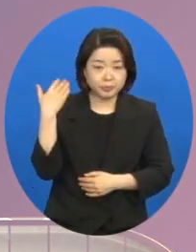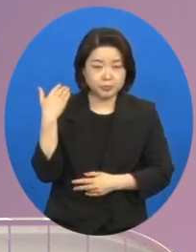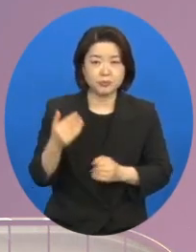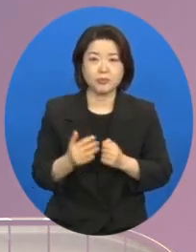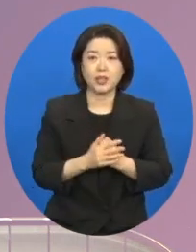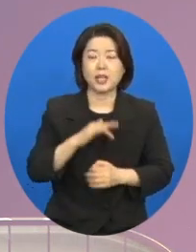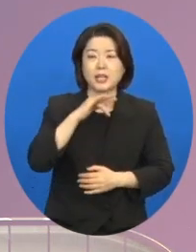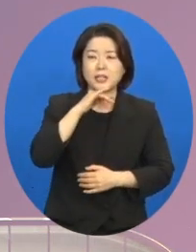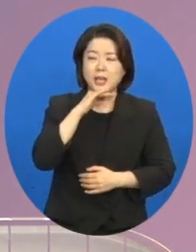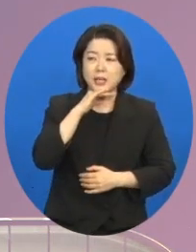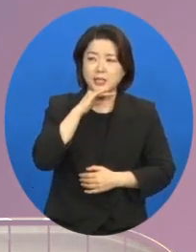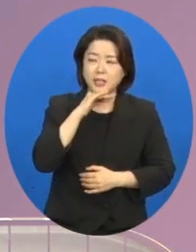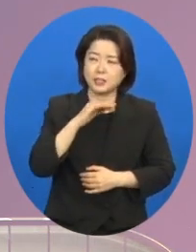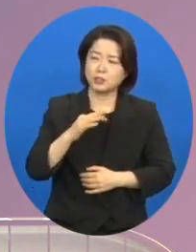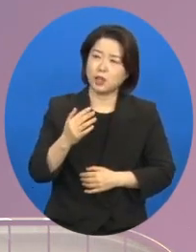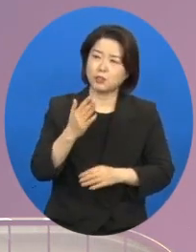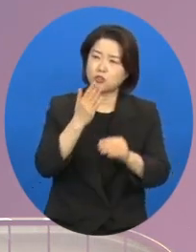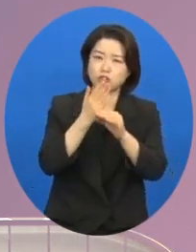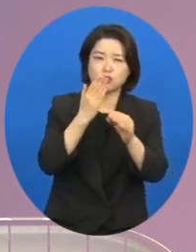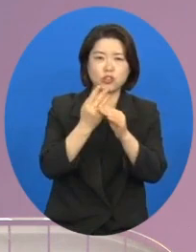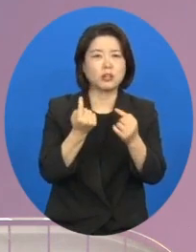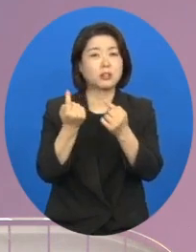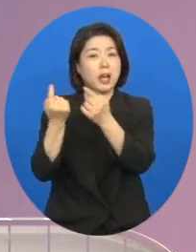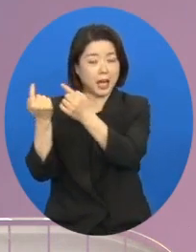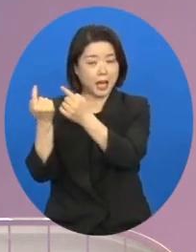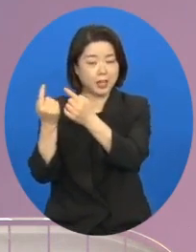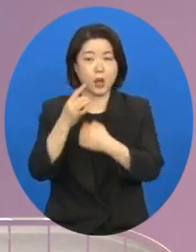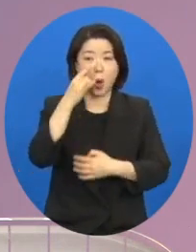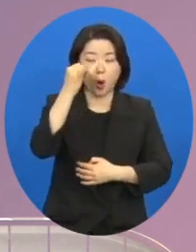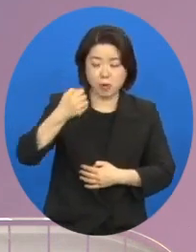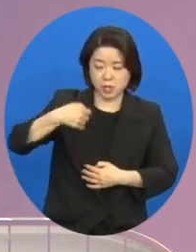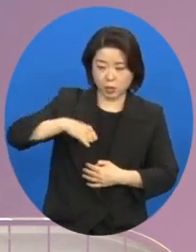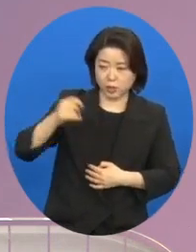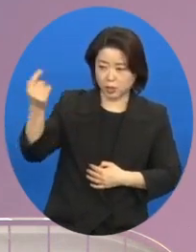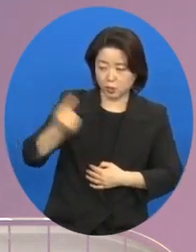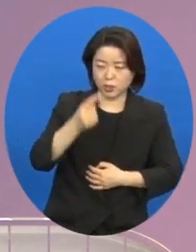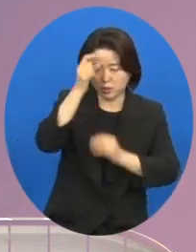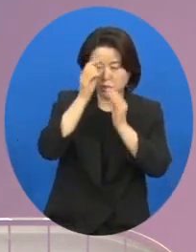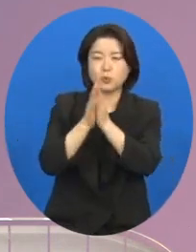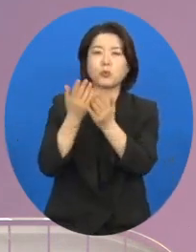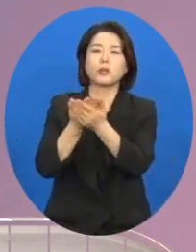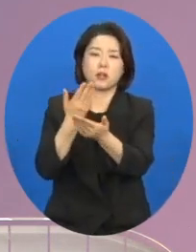따님이 예배 후에 찾아오셨어요. 목사님 기도해 주세요. 어떤 일입니까?